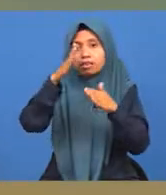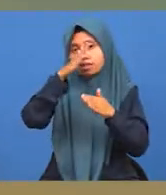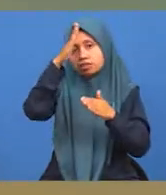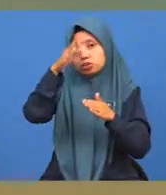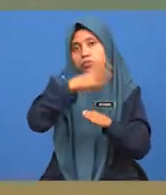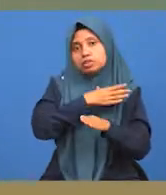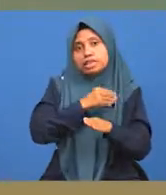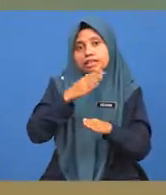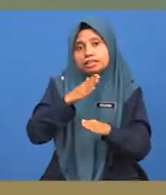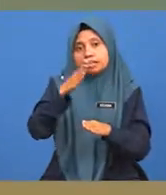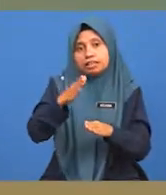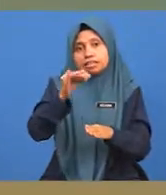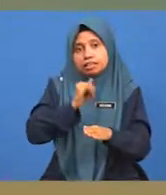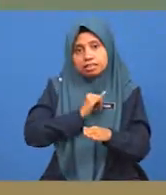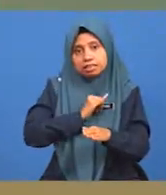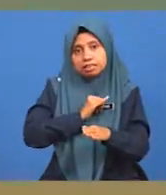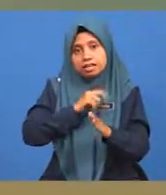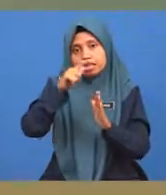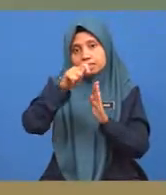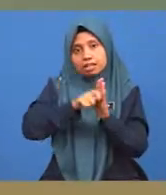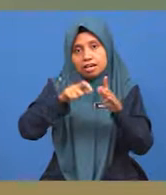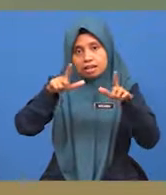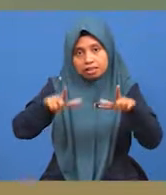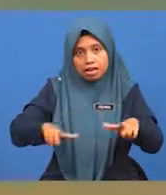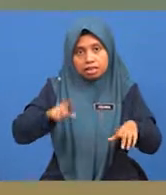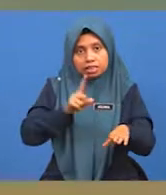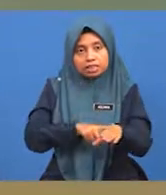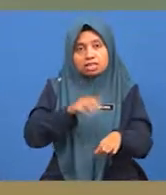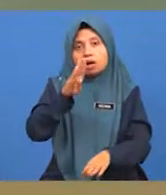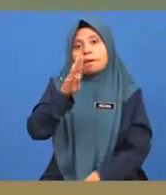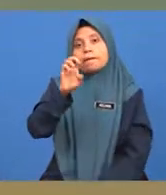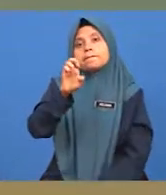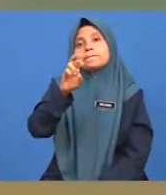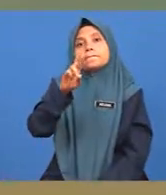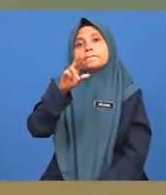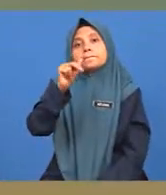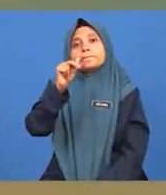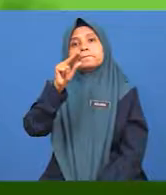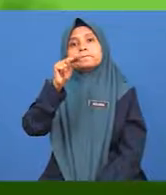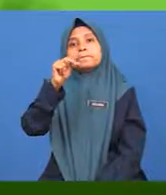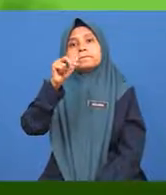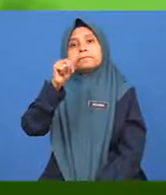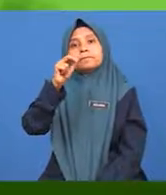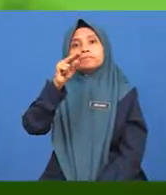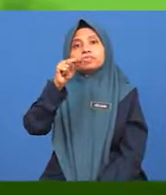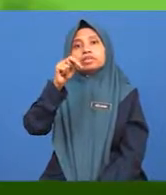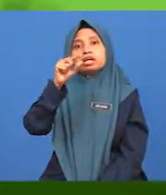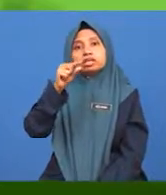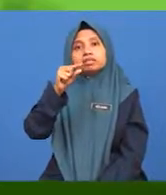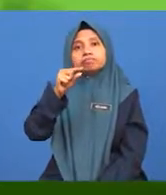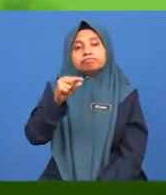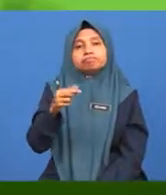Rumah datuk dan nenek saya terletak di Beranang.